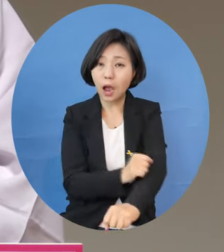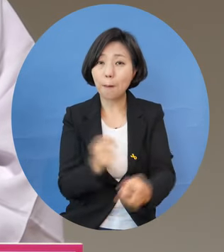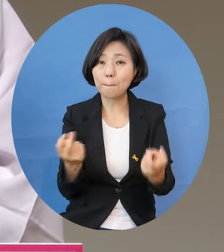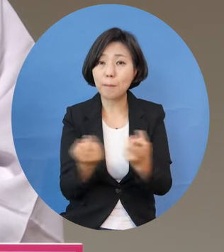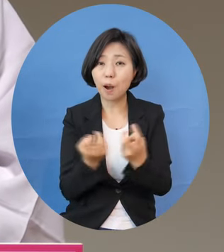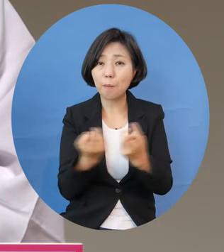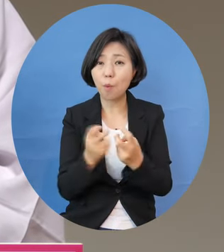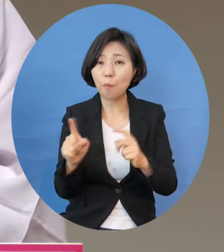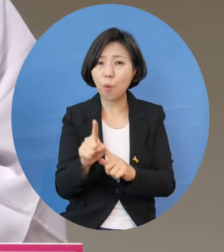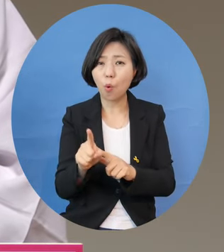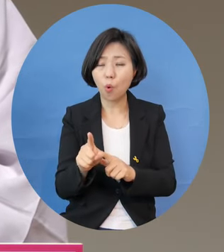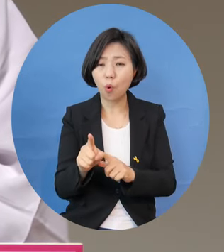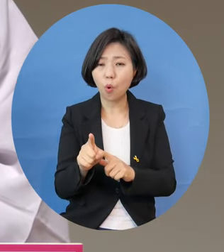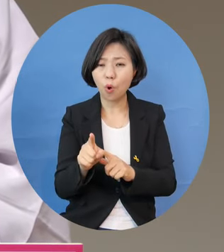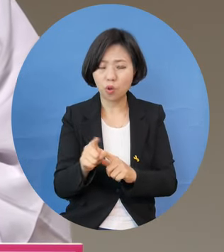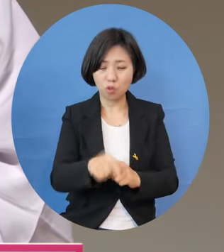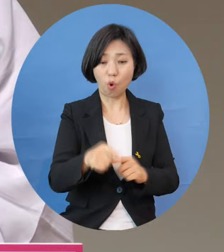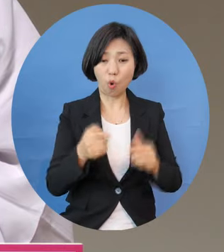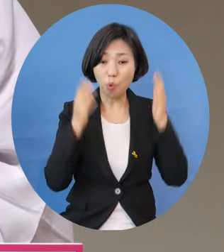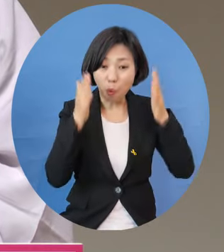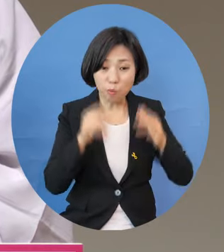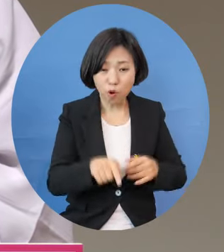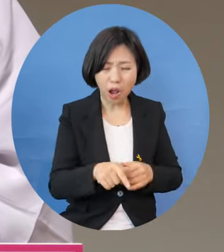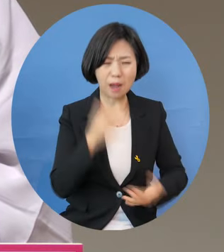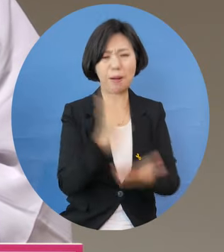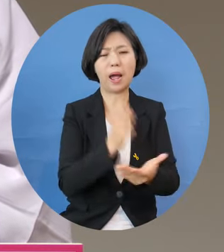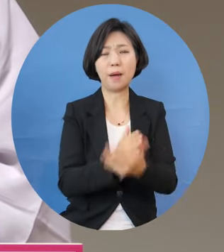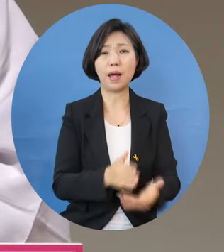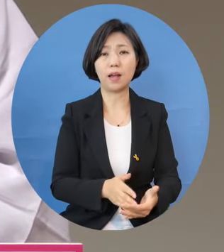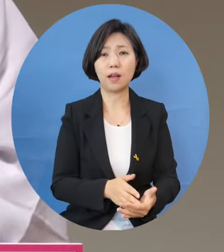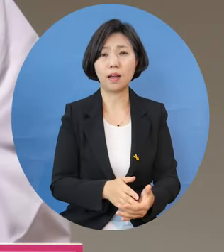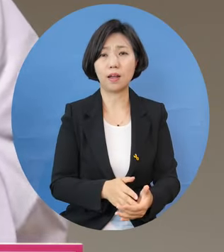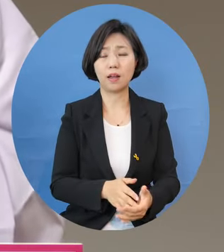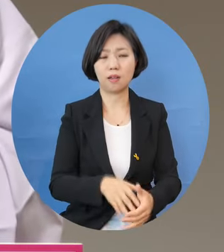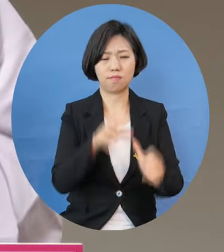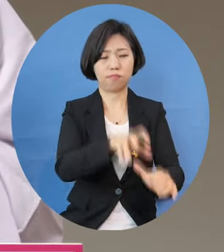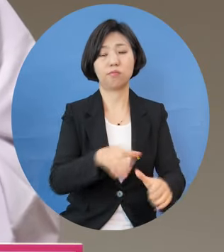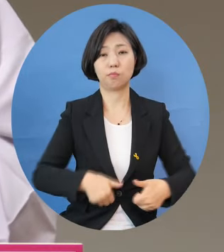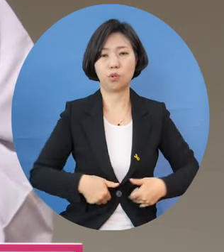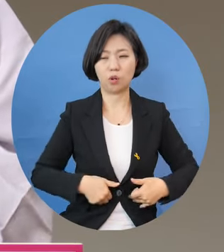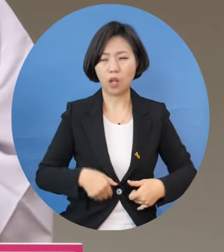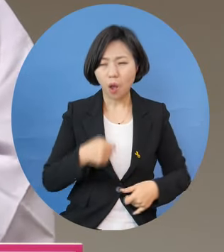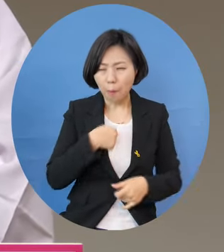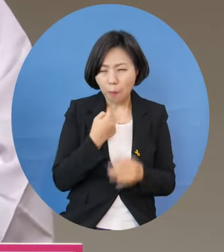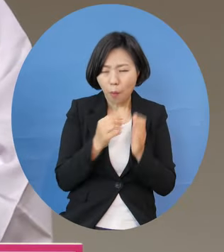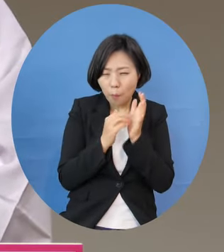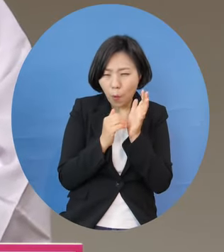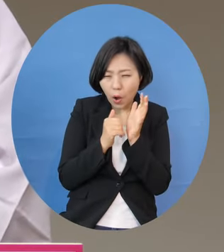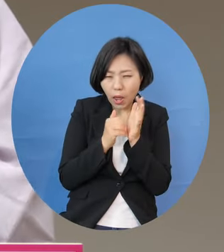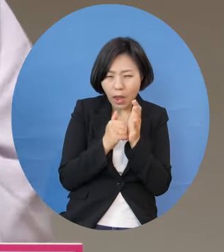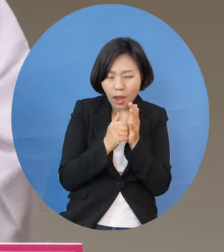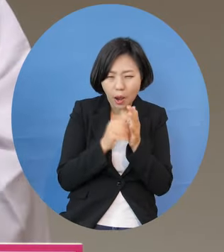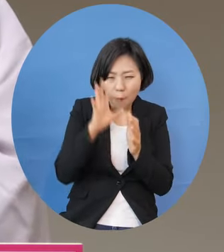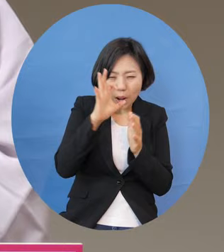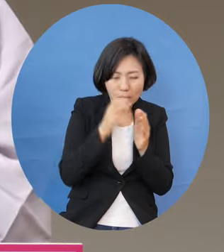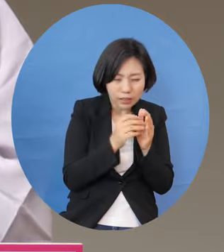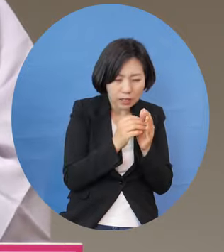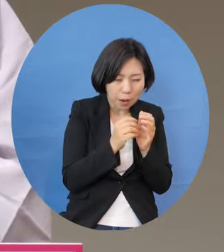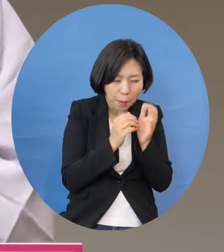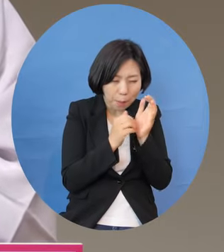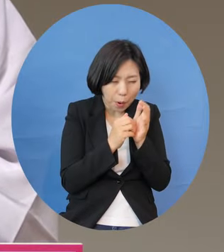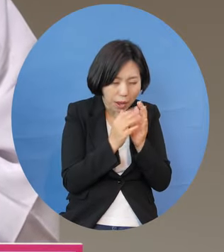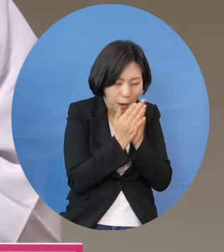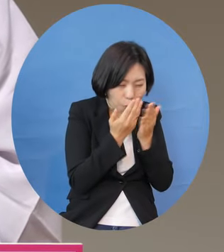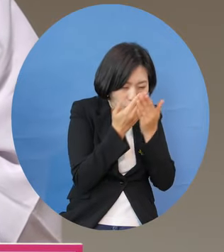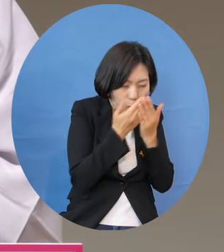공부하면 애를 두드려 패야 돼요. 공부를 못하게. 그 자기가 막 숨어가, 화장실에 숨어가 공부하고, 2층에 올라가